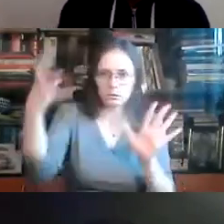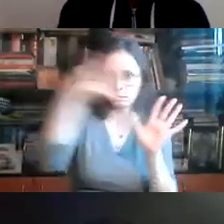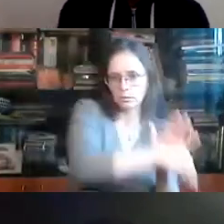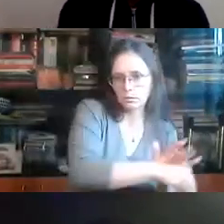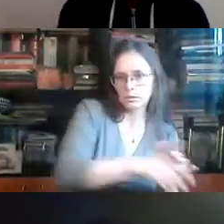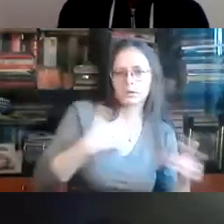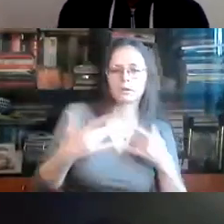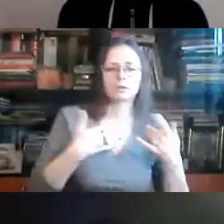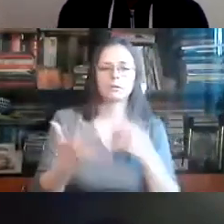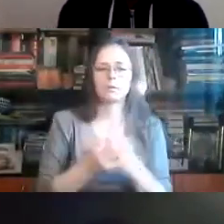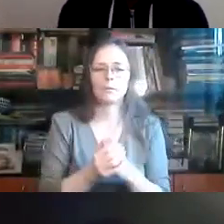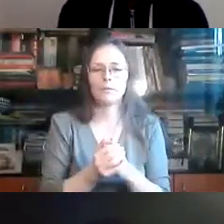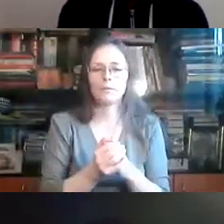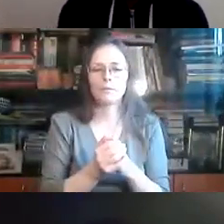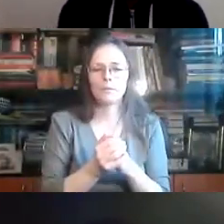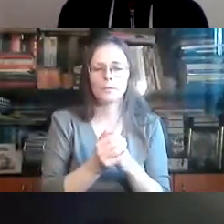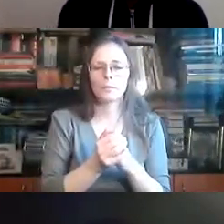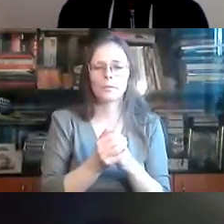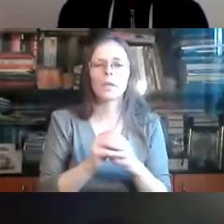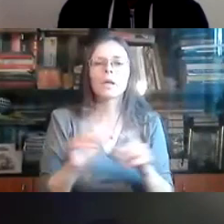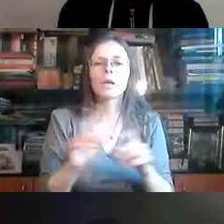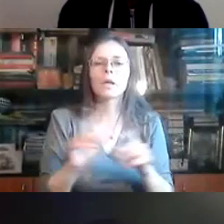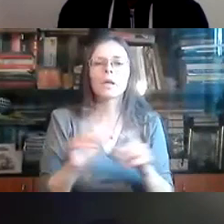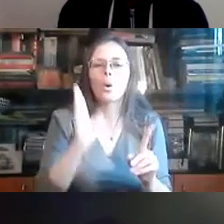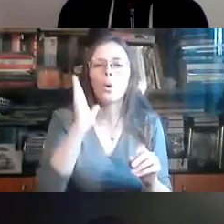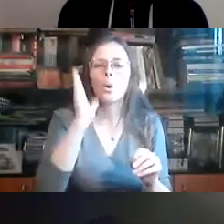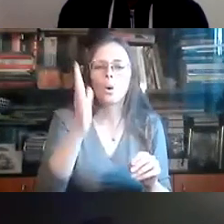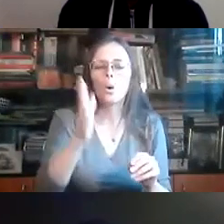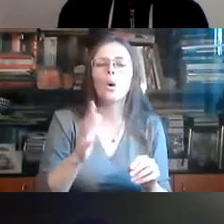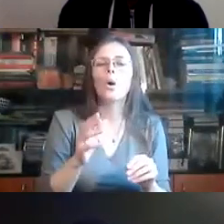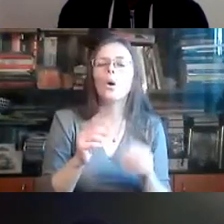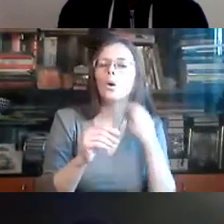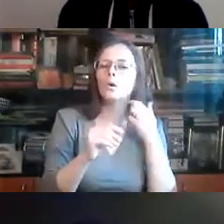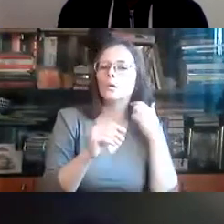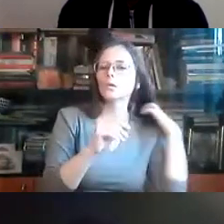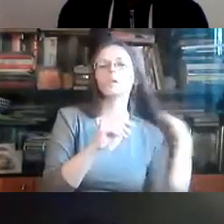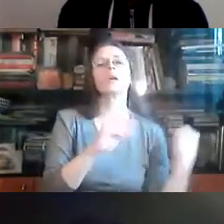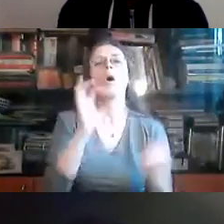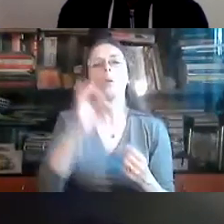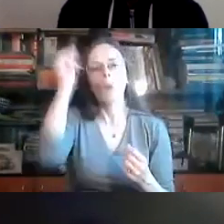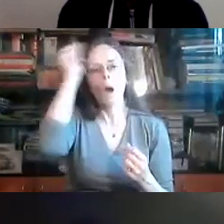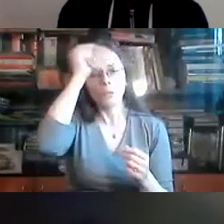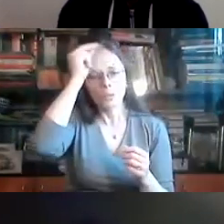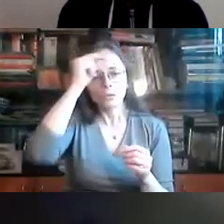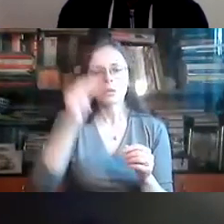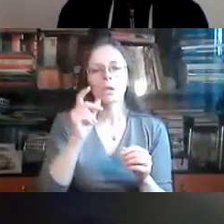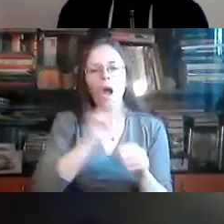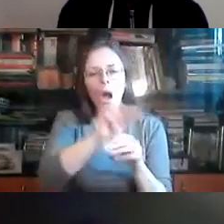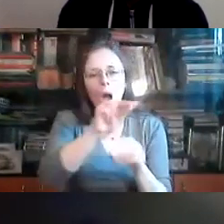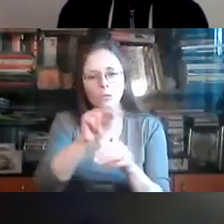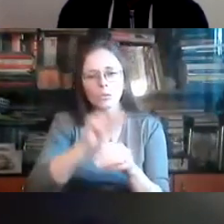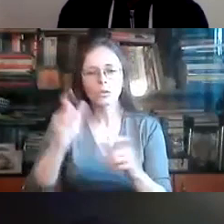продукт. То, что да. Ольга говорила об образовании, да, вот я тоже вот сейчас в онлайн сижу